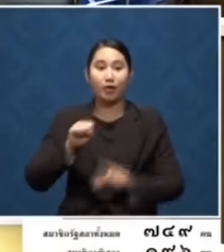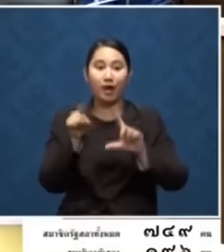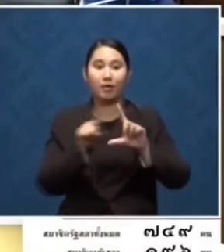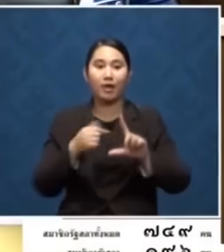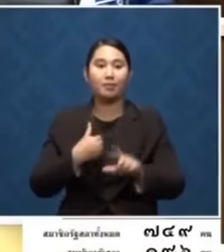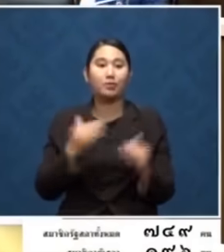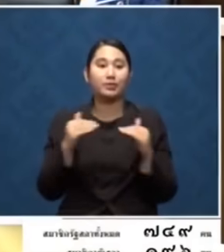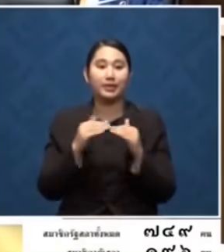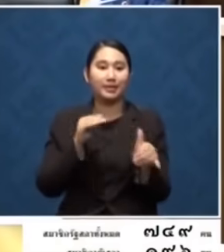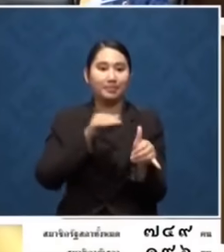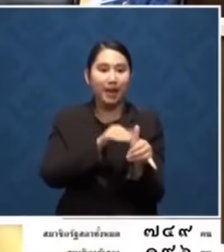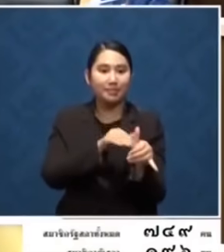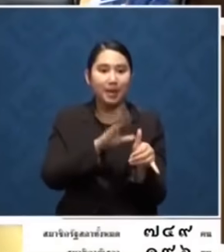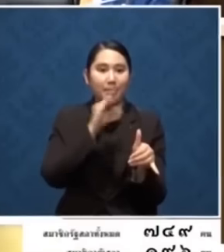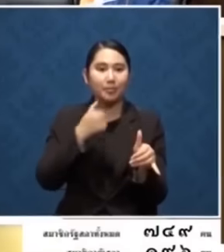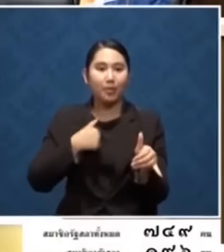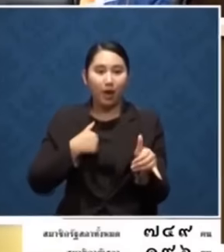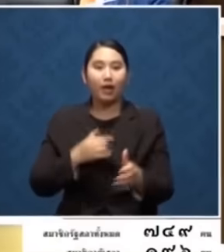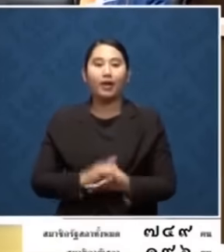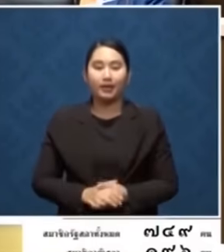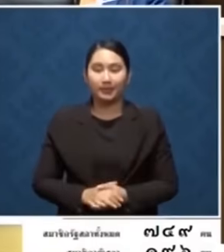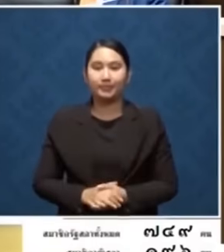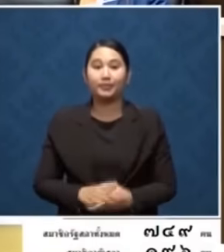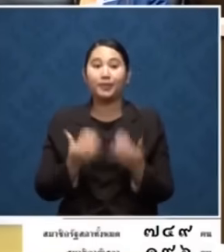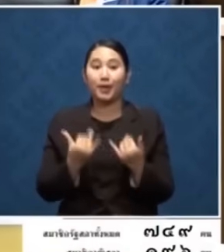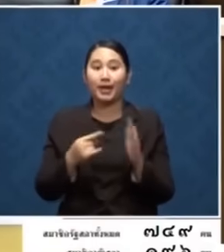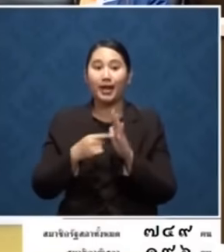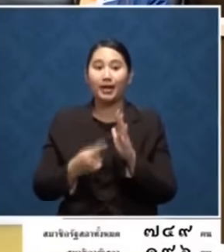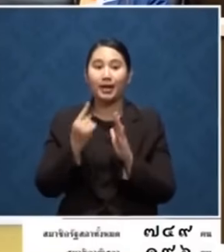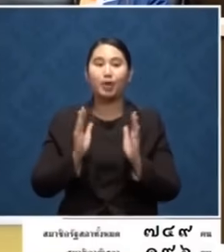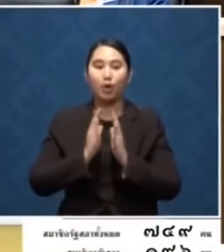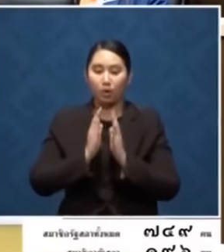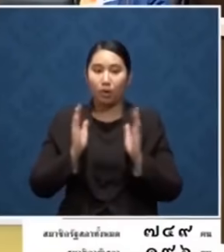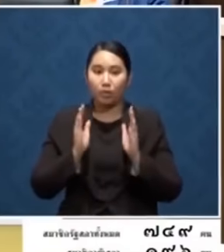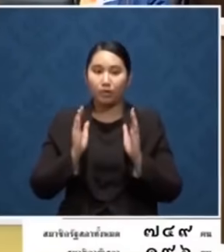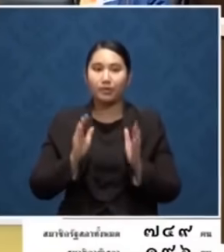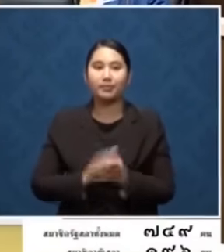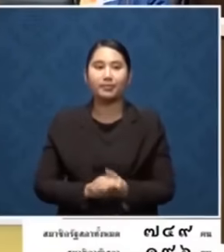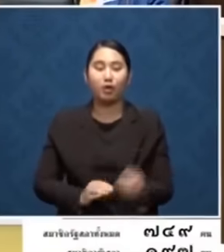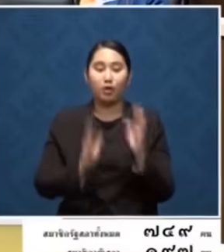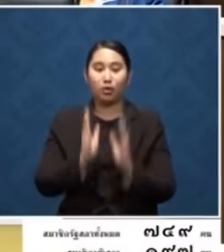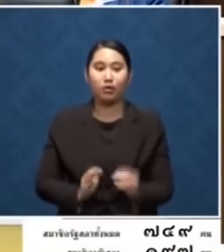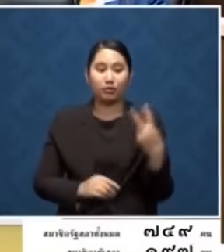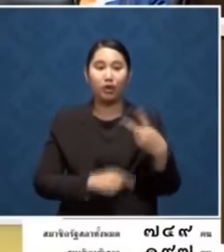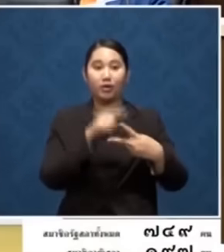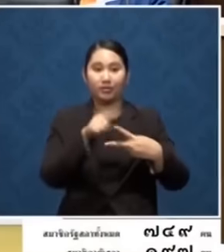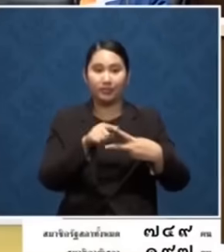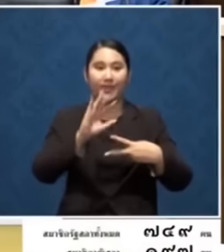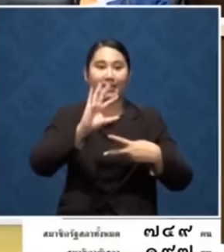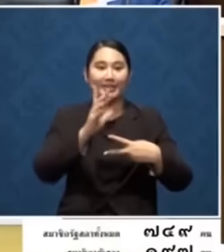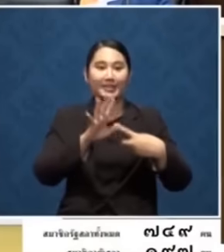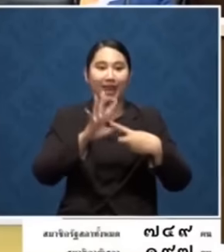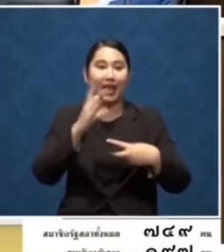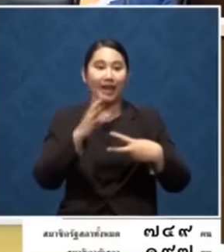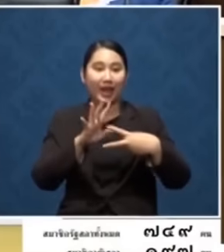วมกันไม่ว่าจะเป็นไทยสร้างไทยจะเป็นเพื่อไทยคุณอดิศรเพียงเกตนะครับจะเป็นธรรมเองหรือจะเป็นท่านสันติพิสุทธิ์คือ